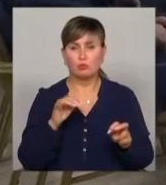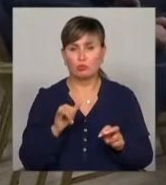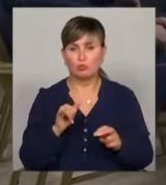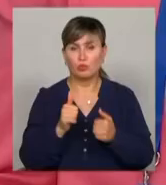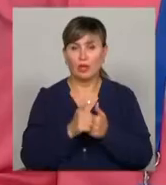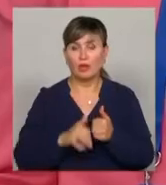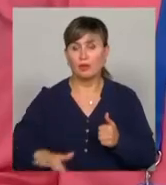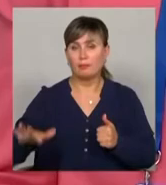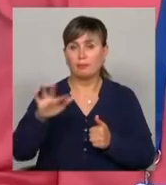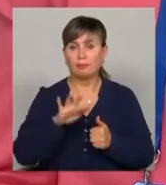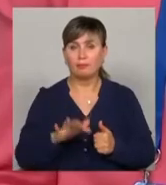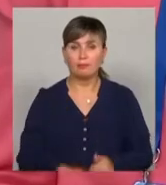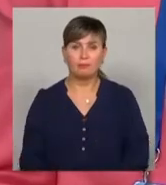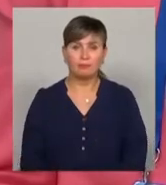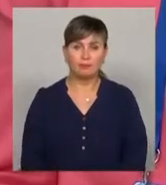Аулия-Ата.